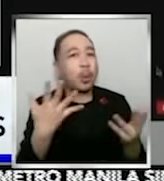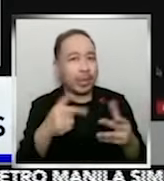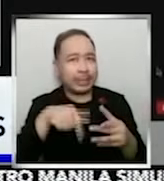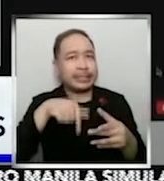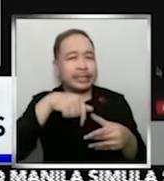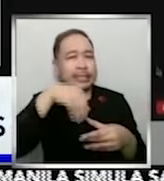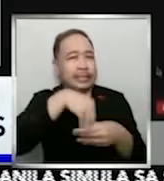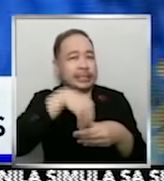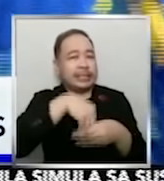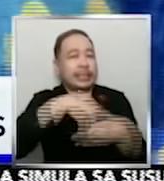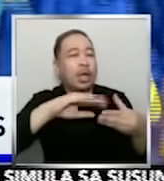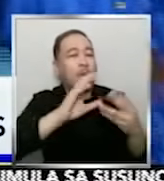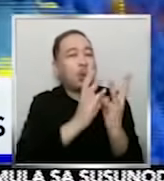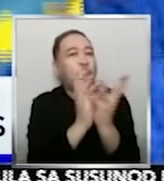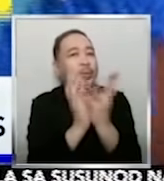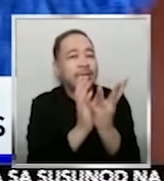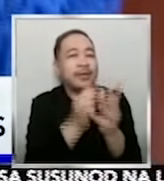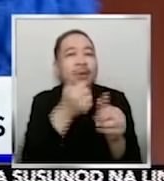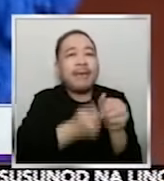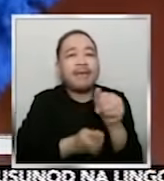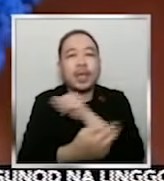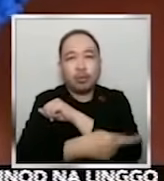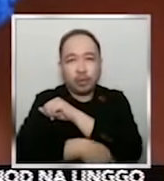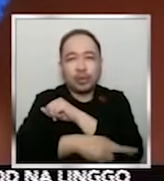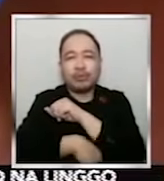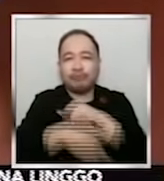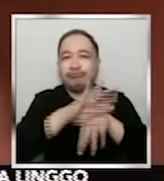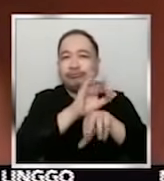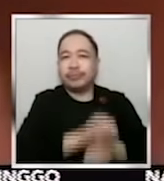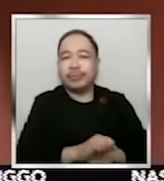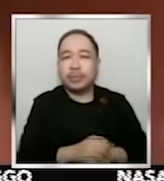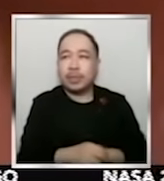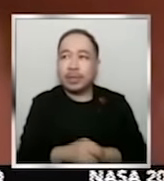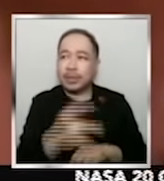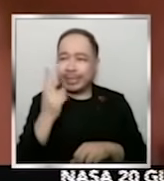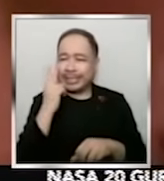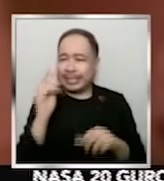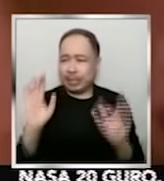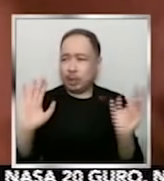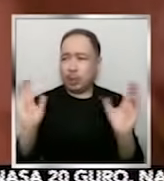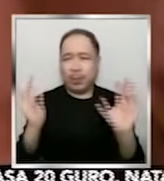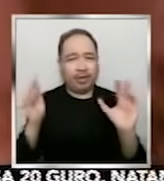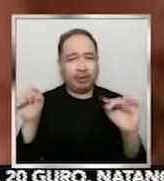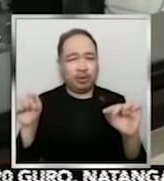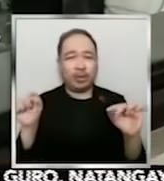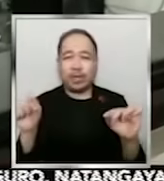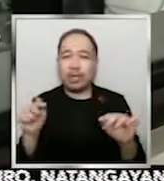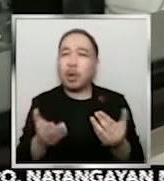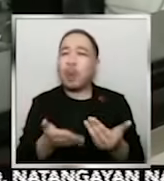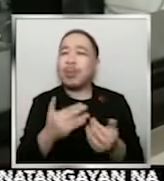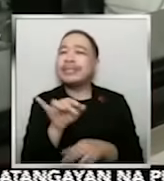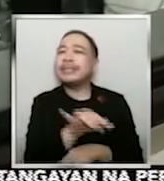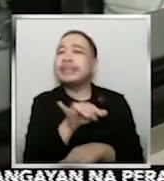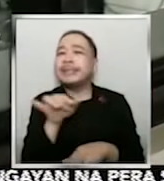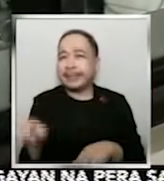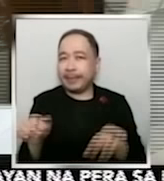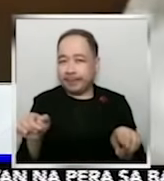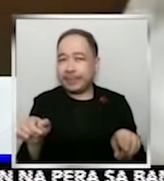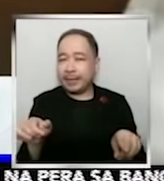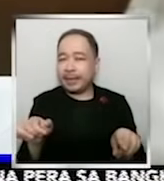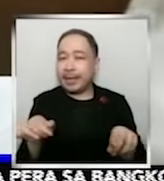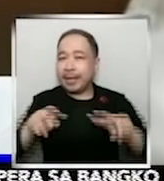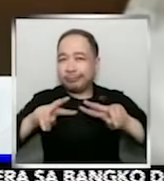bawat rehiyon natin. Wala naman daw nakitang malaking pagkakaiba sa clinical presentation ng dalawa. Limitado pa rin daw